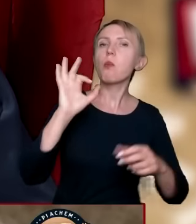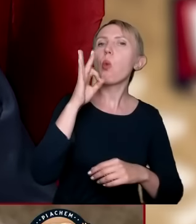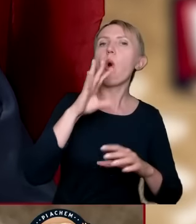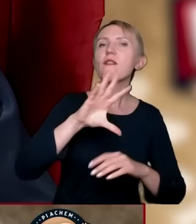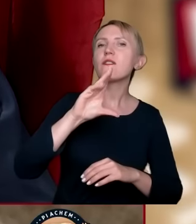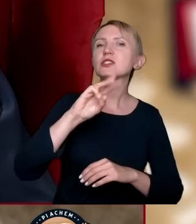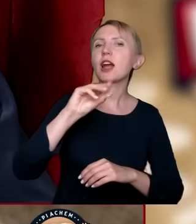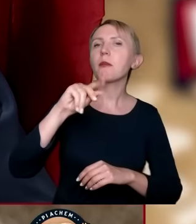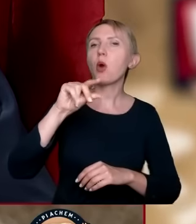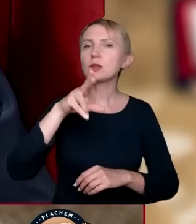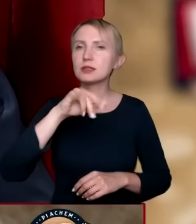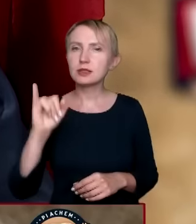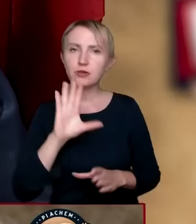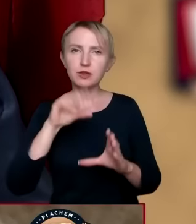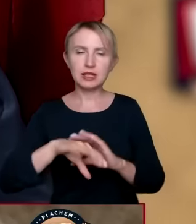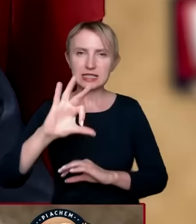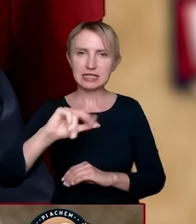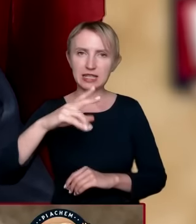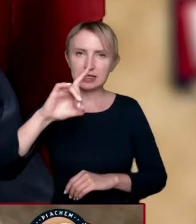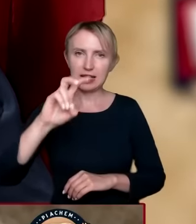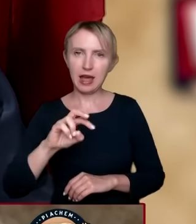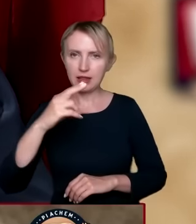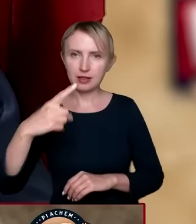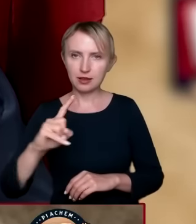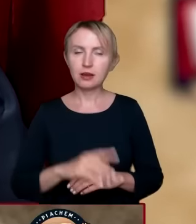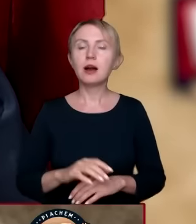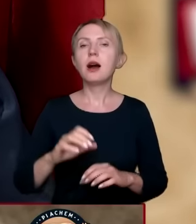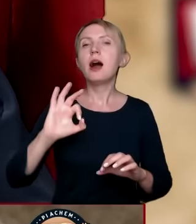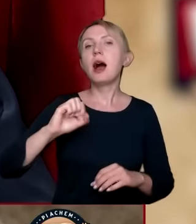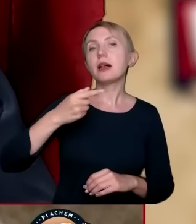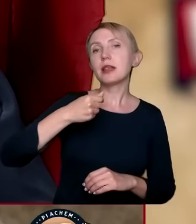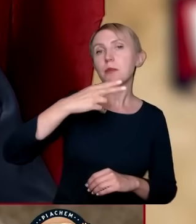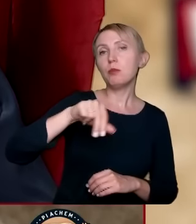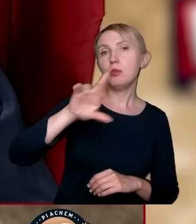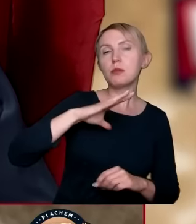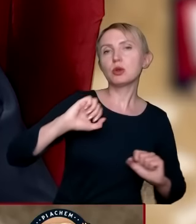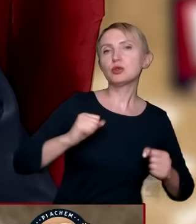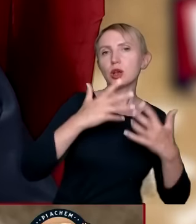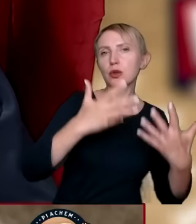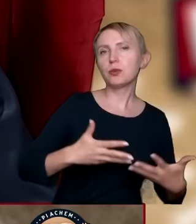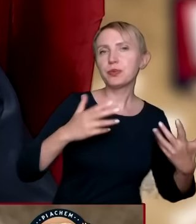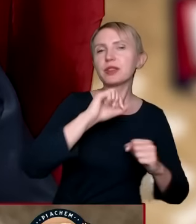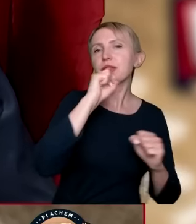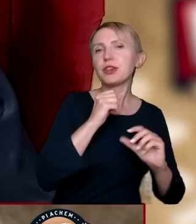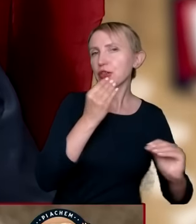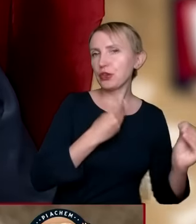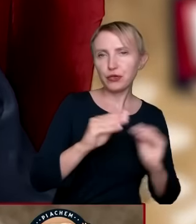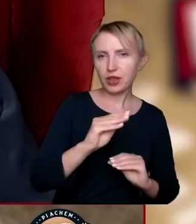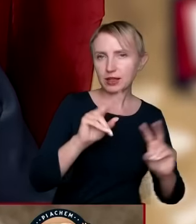do której należeli Skinedzi, pan Adam Bodnar był z kolei działaczem stowarzyszenia Nigdy